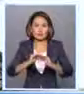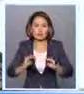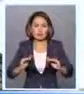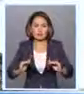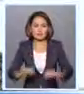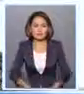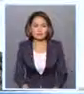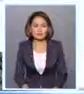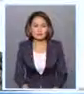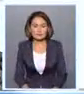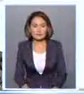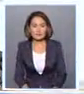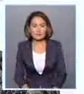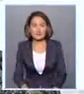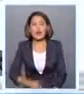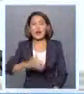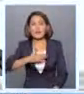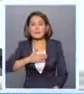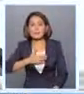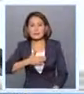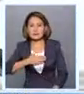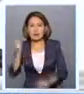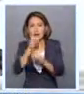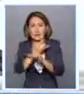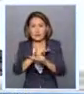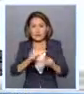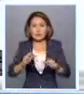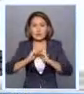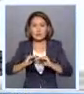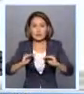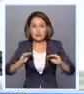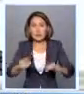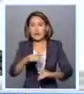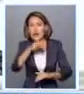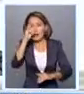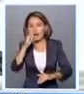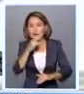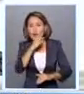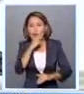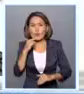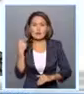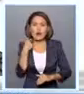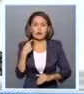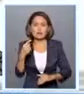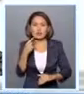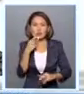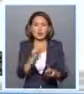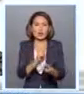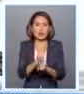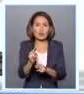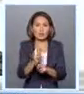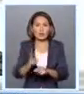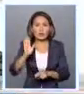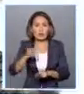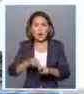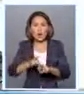Көп тілділікті біздің мектепке енгізген жағдайда бала өзінің ана тілін, өзінің туған тілін өте жақсы меңгеріп шығуға басқа тілдерді